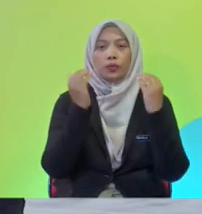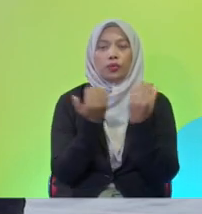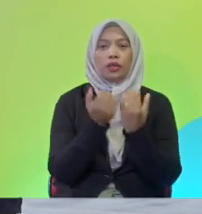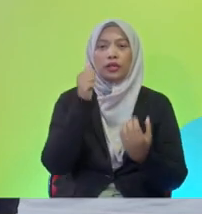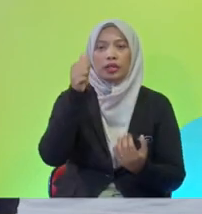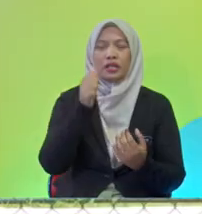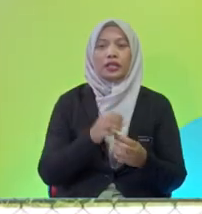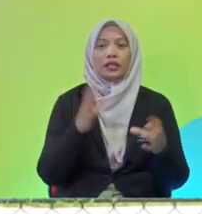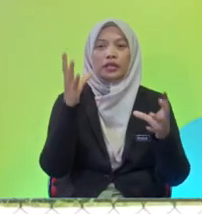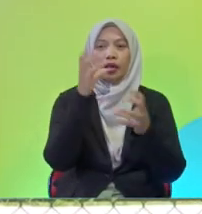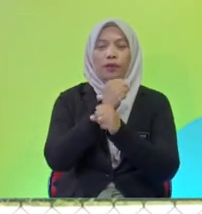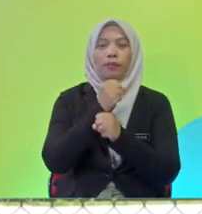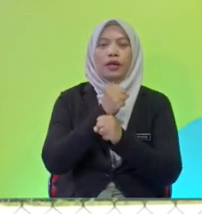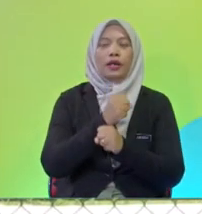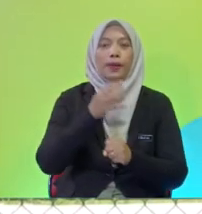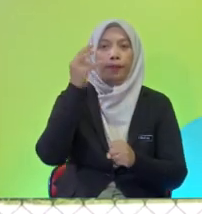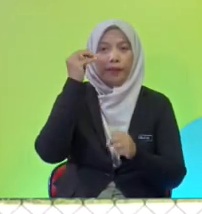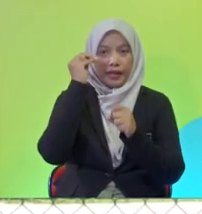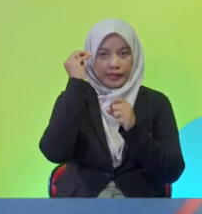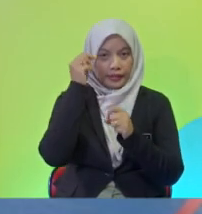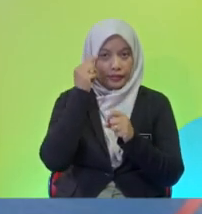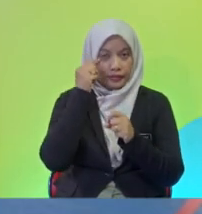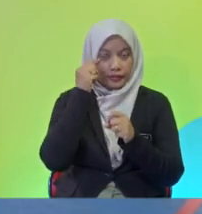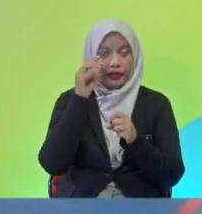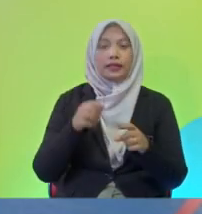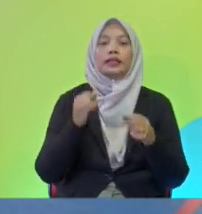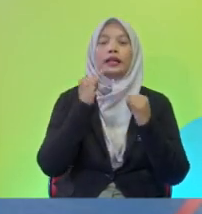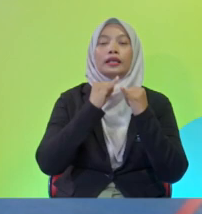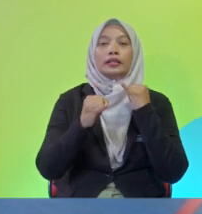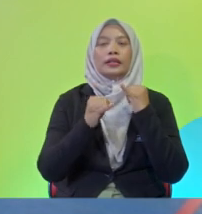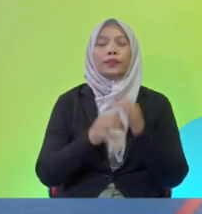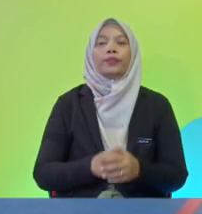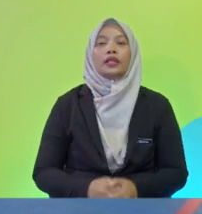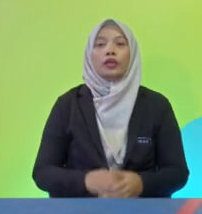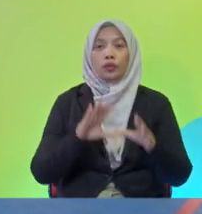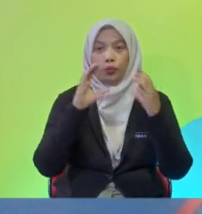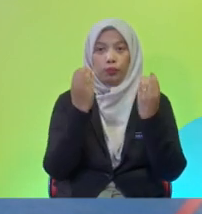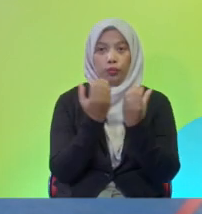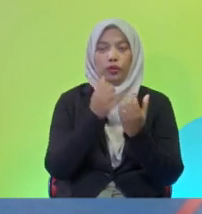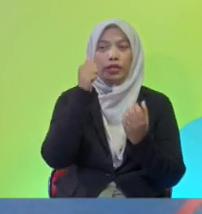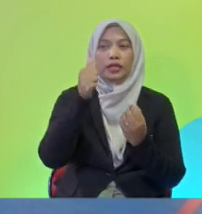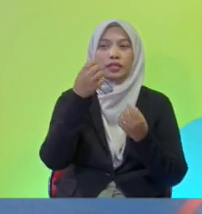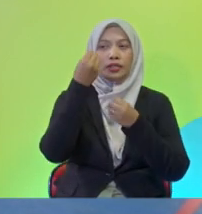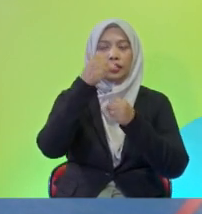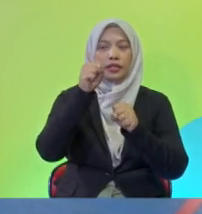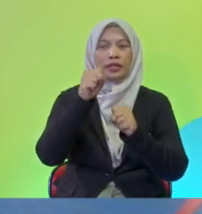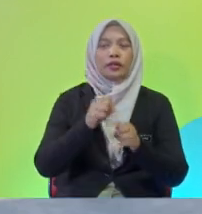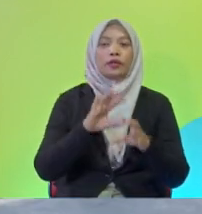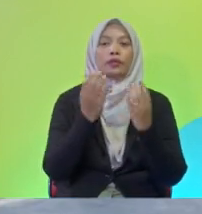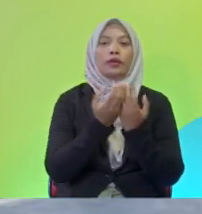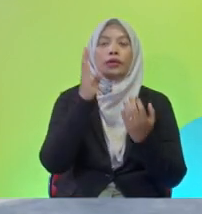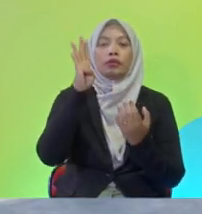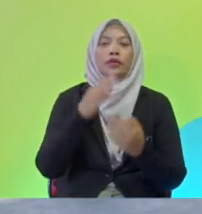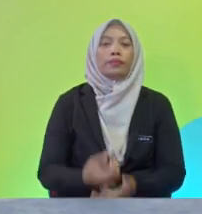cuba dapatkan mata untuk yang terakhir ni, boleh? Eh? Okey, kumpulan A sedia? Ya. Sedia? Ya. Kumpulan B?